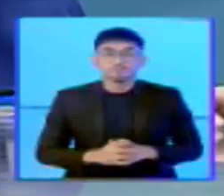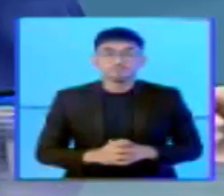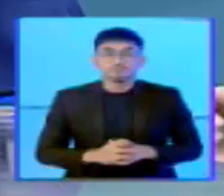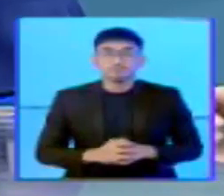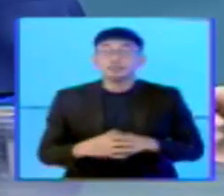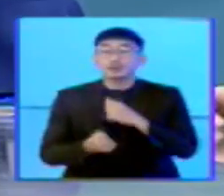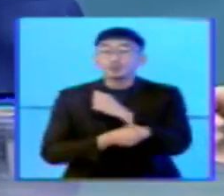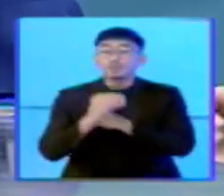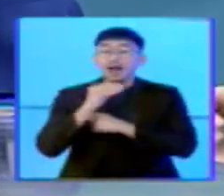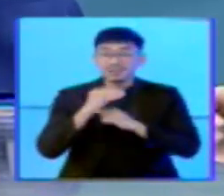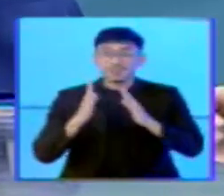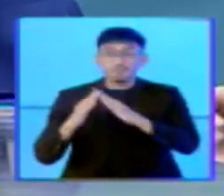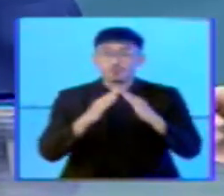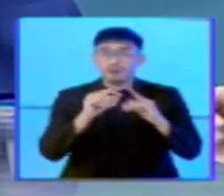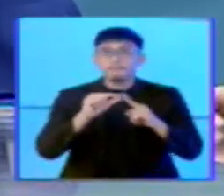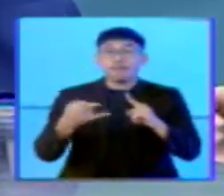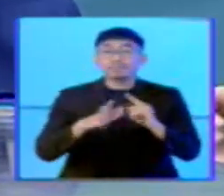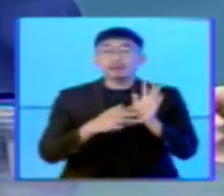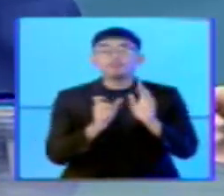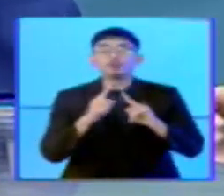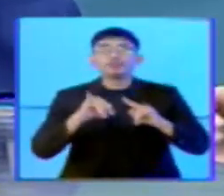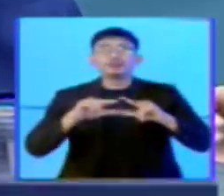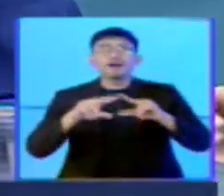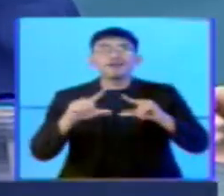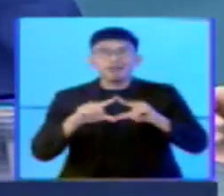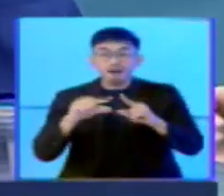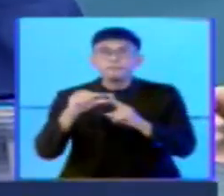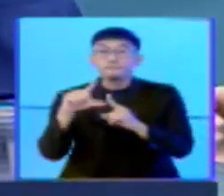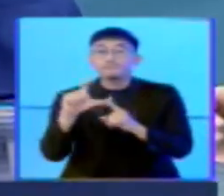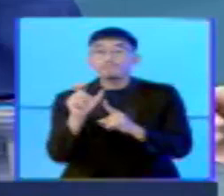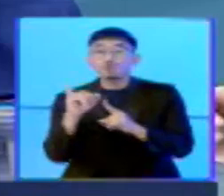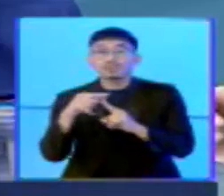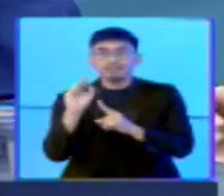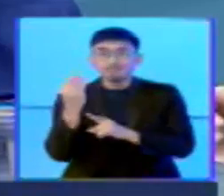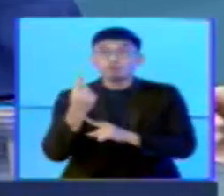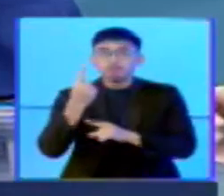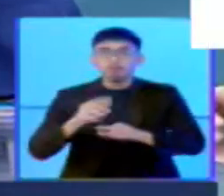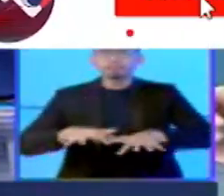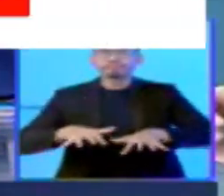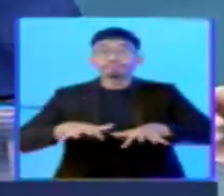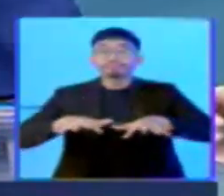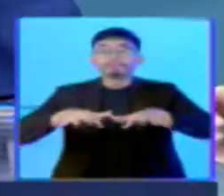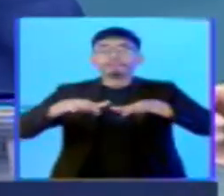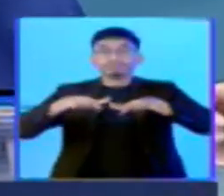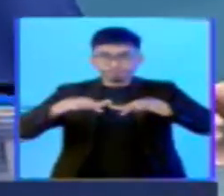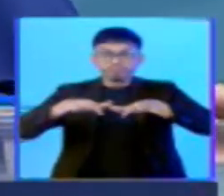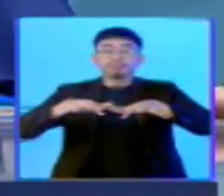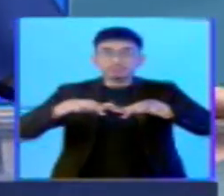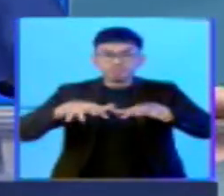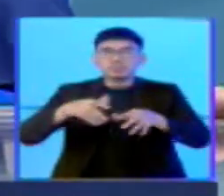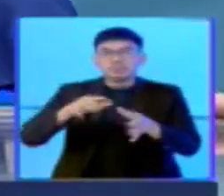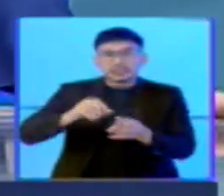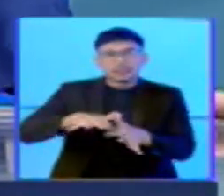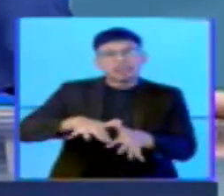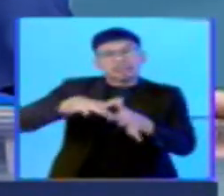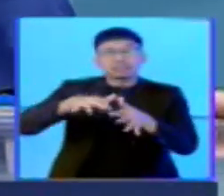Ayo kita informasi pertama Mirza Sabtu pagi Perumahan Pantai Mutiara Pluit Jakarta Utara terendam banjir rob atau pasang air laut setinggi 20